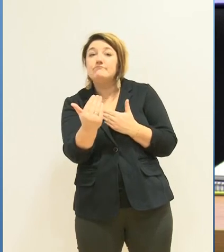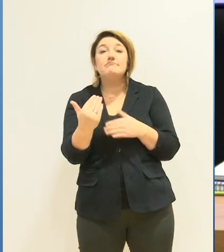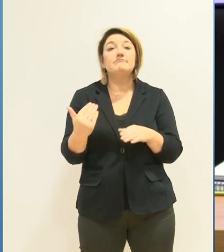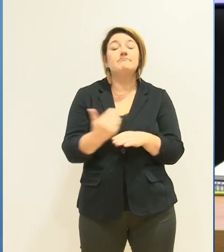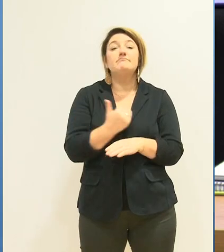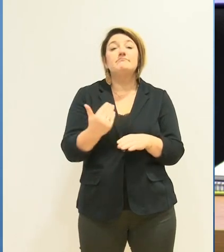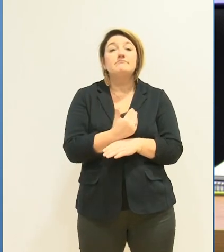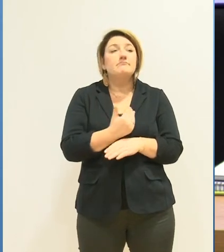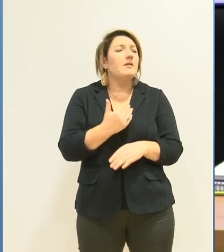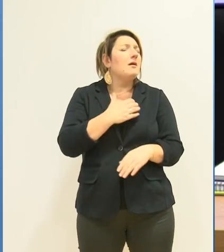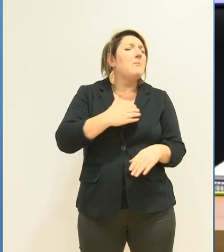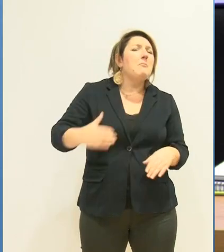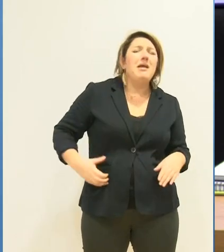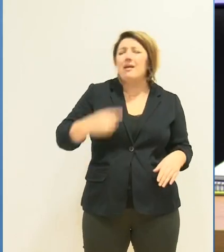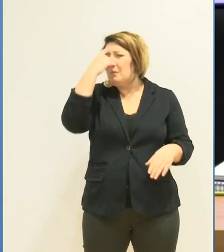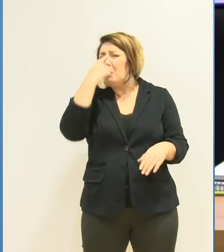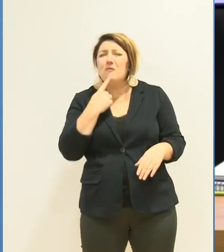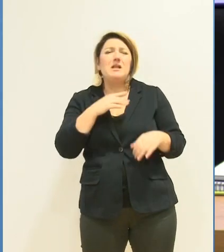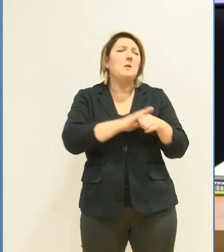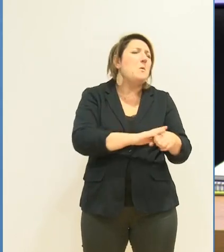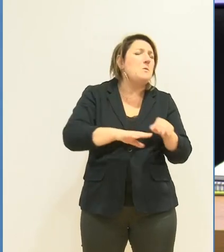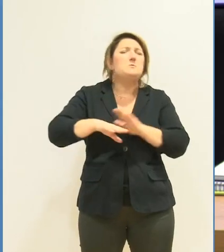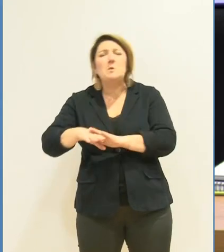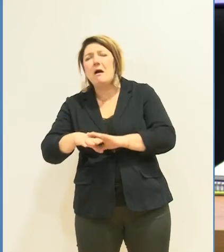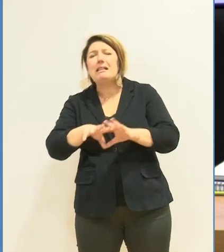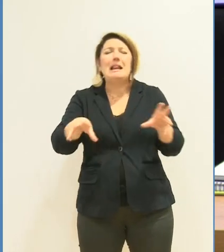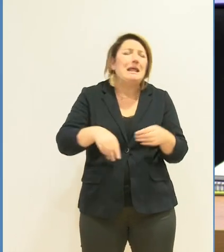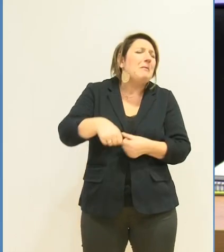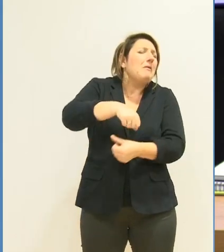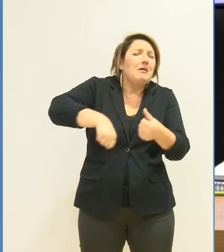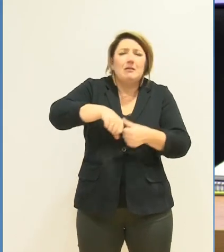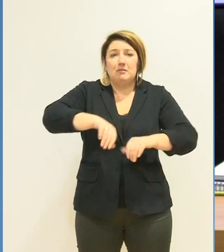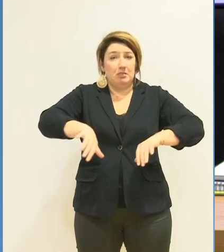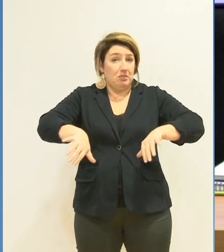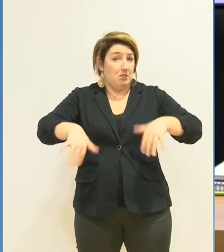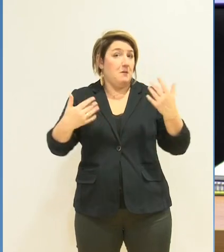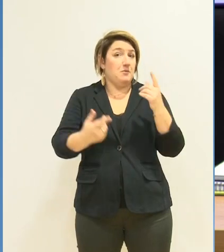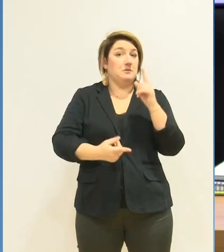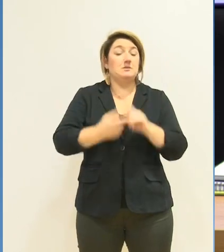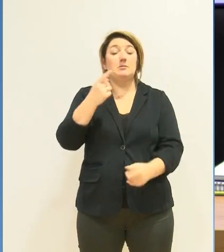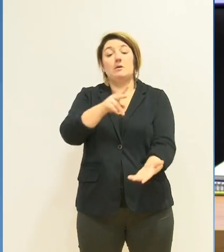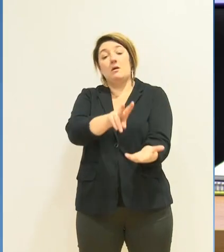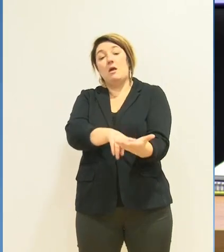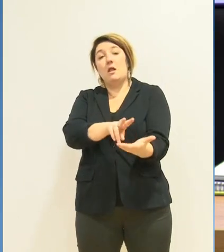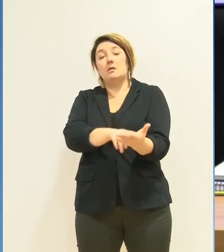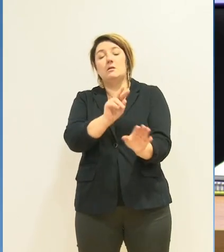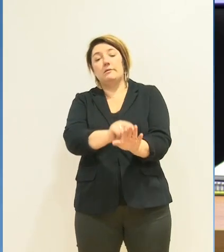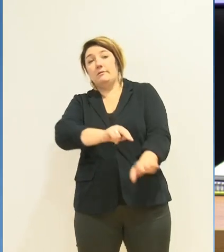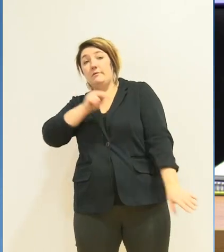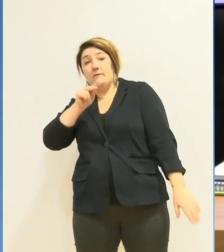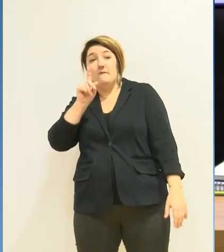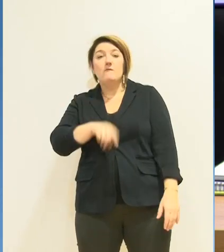municipalité quelles qu'elles soient quelle que soit sa couleur politique il faut voir la réalité parce qu'il n'y a pas de politique qui vaille en dehors des